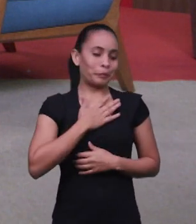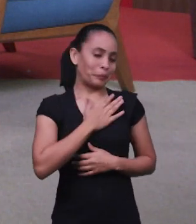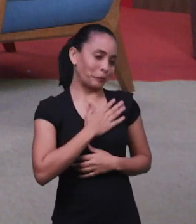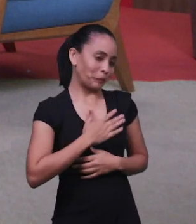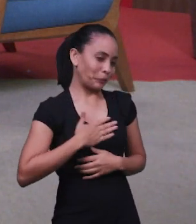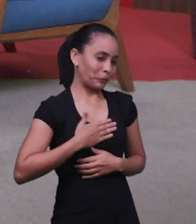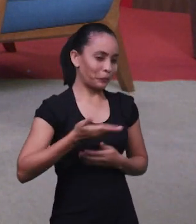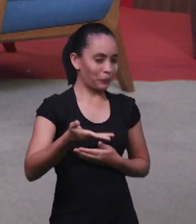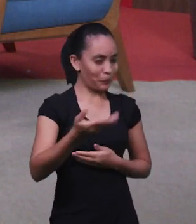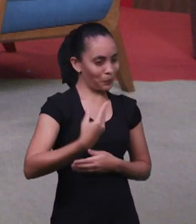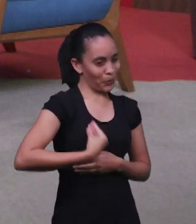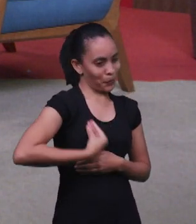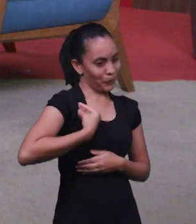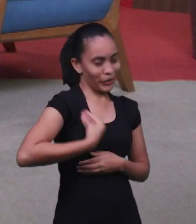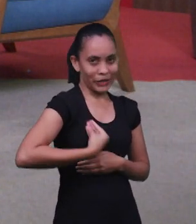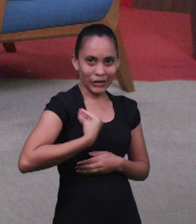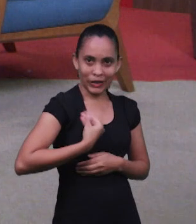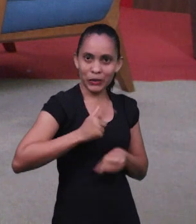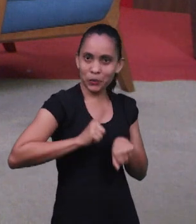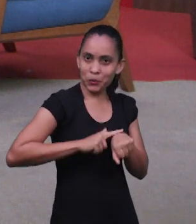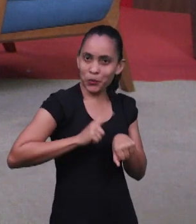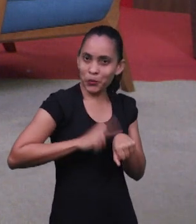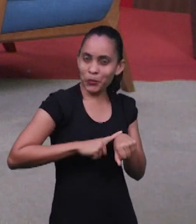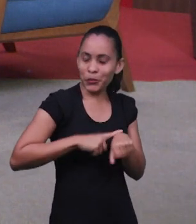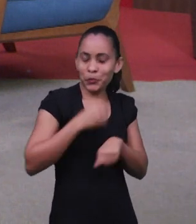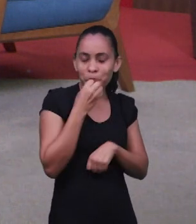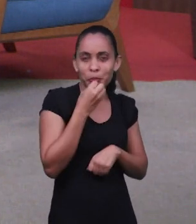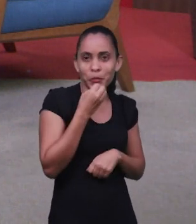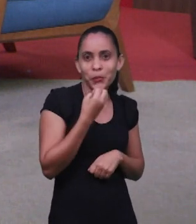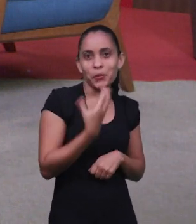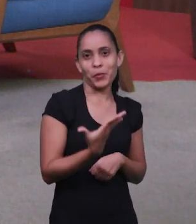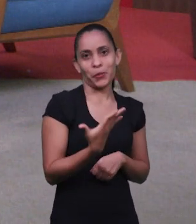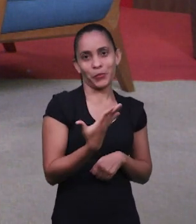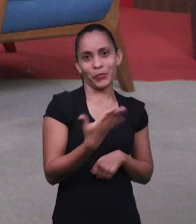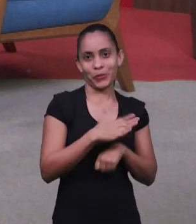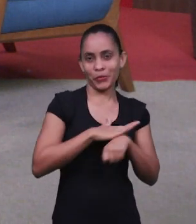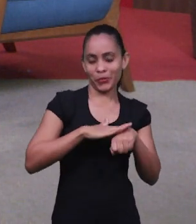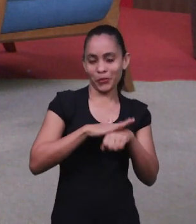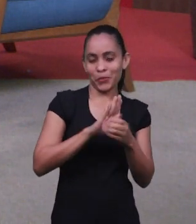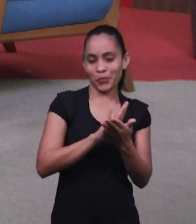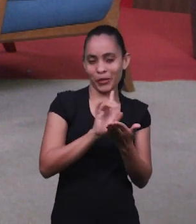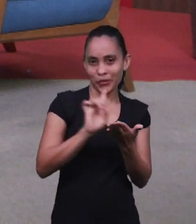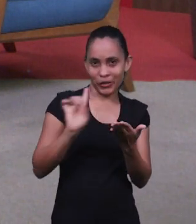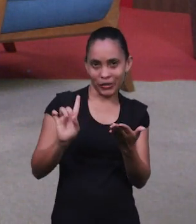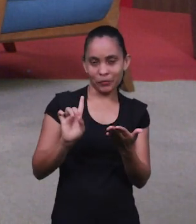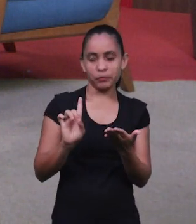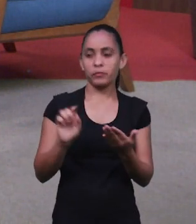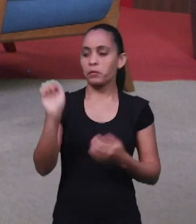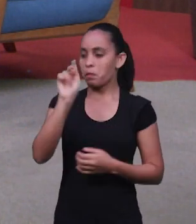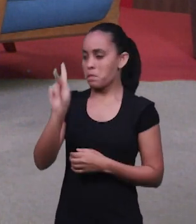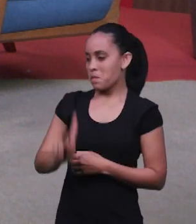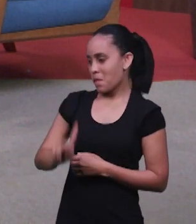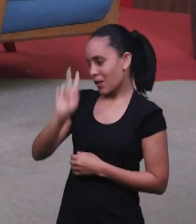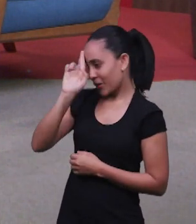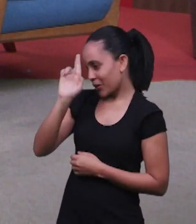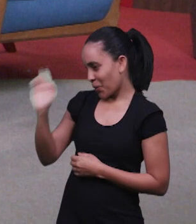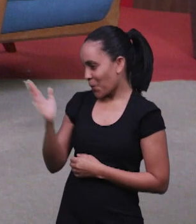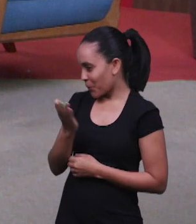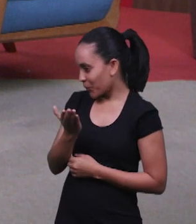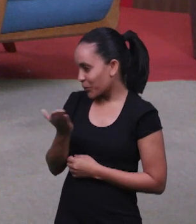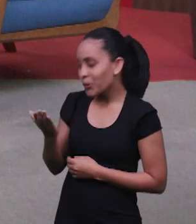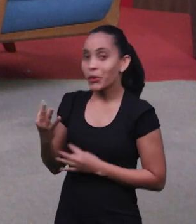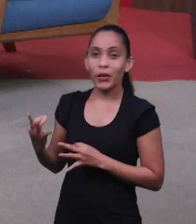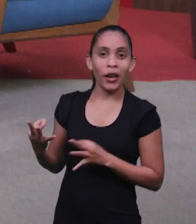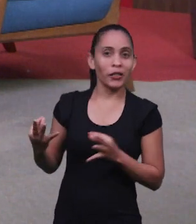pour l'agréable présence, ce moment merveilleux que nous avons ici de traiter les choses du Seigneur. Amen. La paix du Seigneur Josias, Daniel, il y